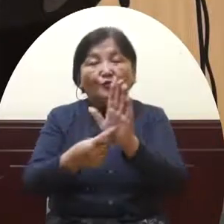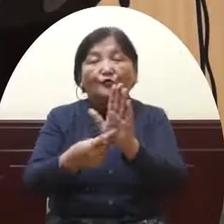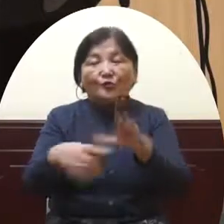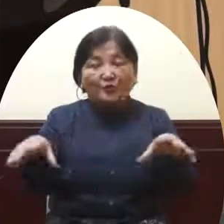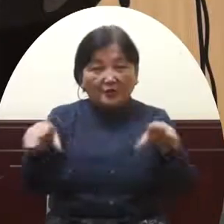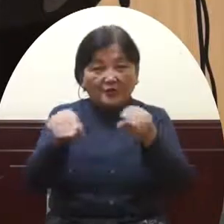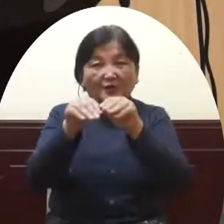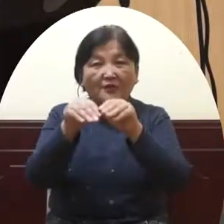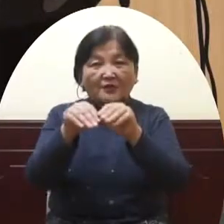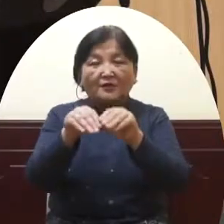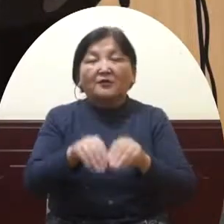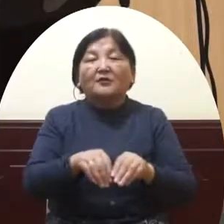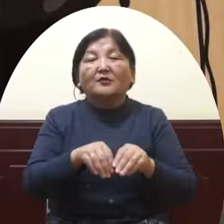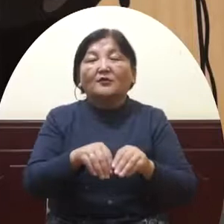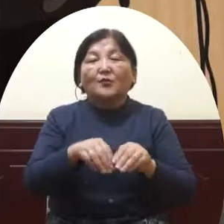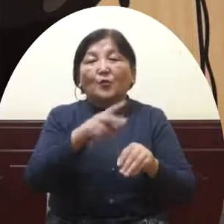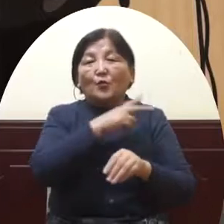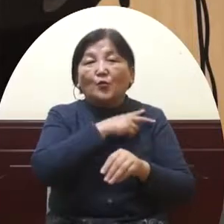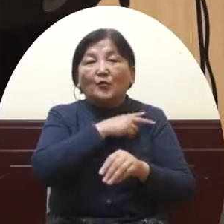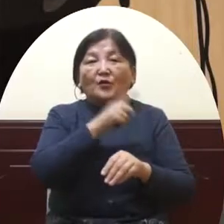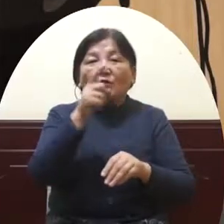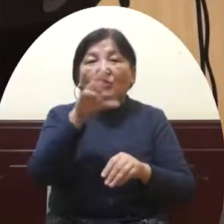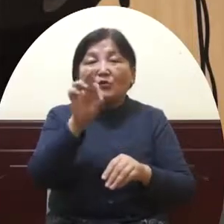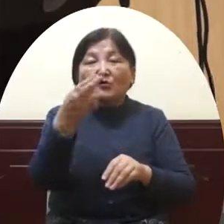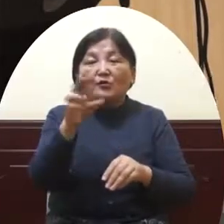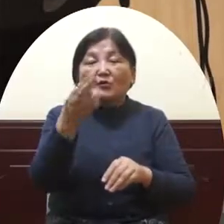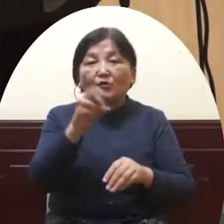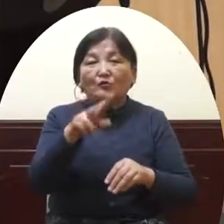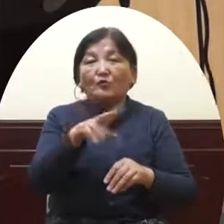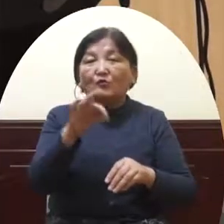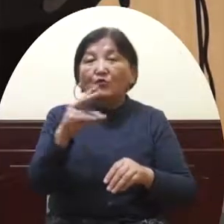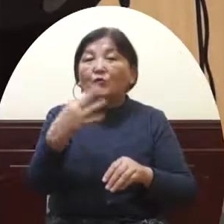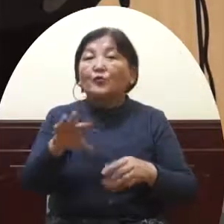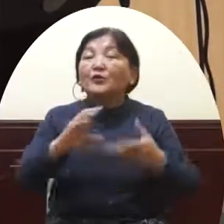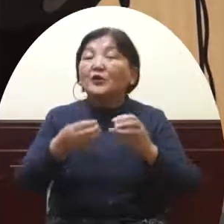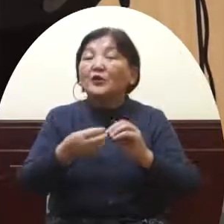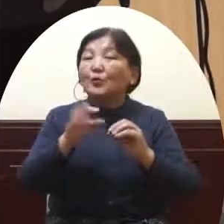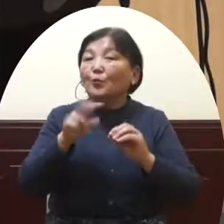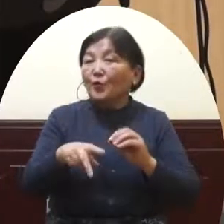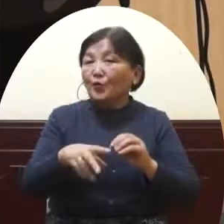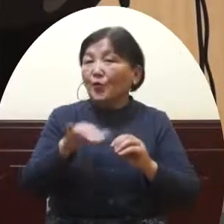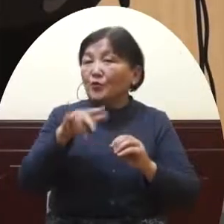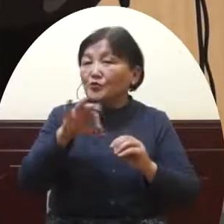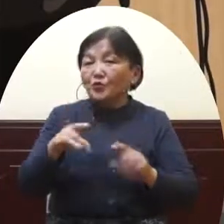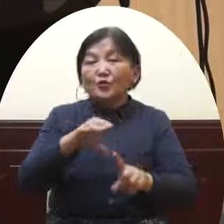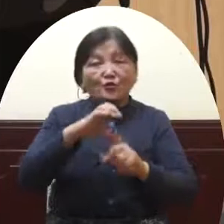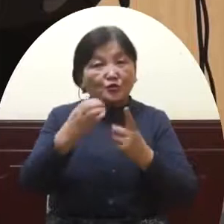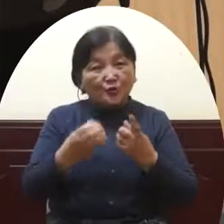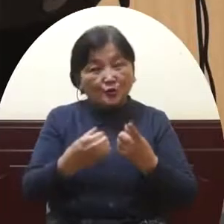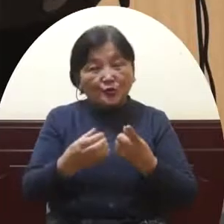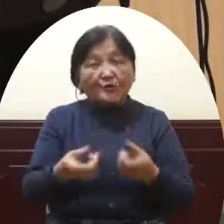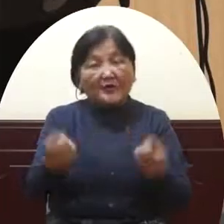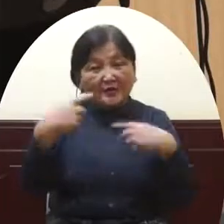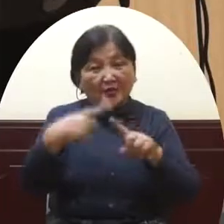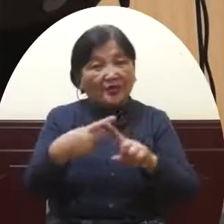нэгтгэх энэ институцийн үргийг хөдөлгөөнүүд хүсдэх юм бол тэрийг бид нар өнөөдрийн улс төрийн соёлыг нь төлөвшүүлэх гэж